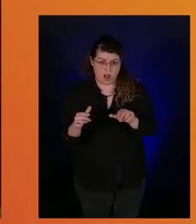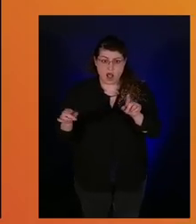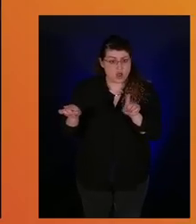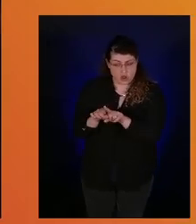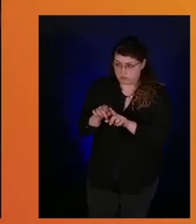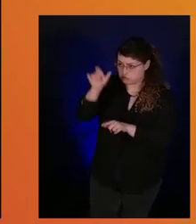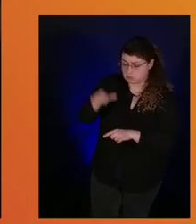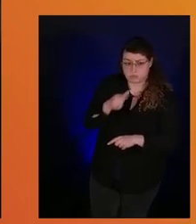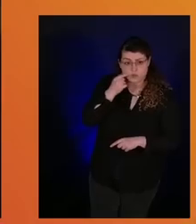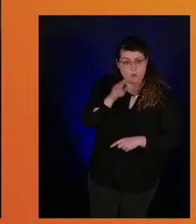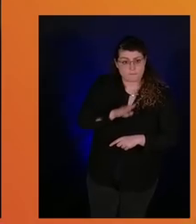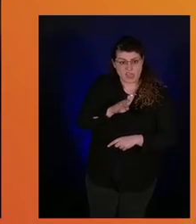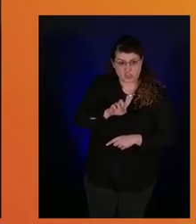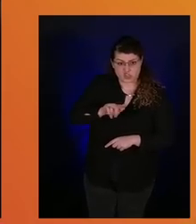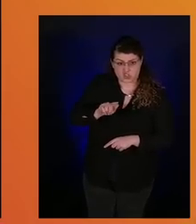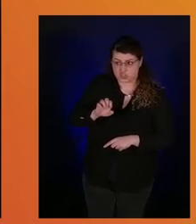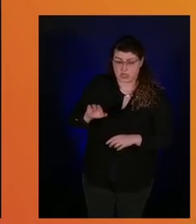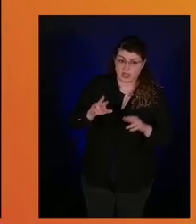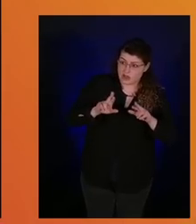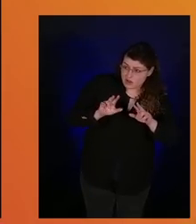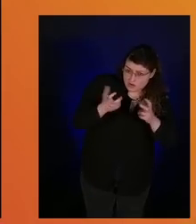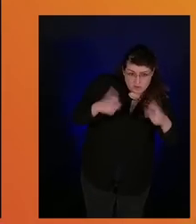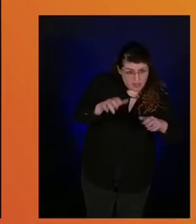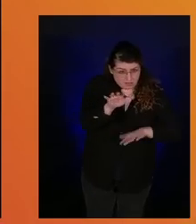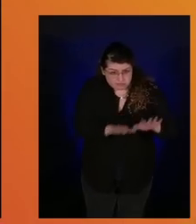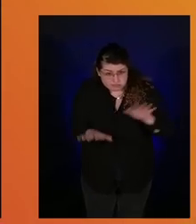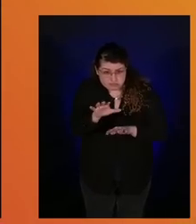une médiation? Quel mandat avais-tu?